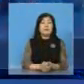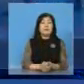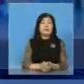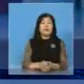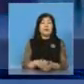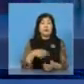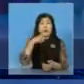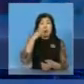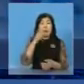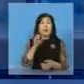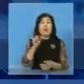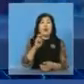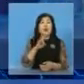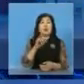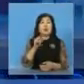«Ангелы».